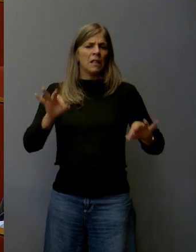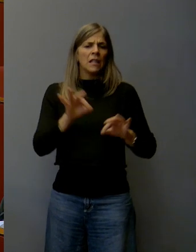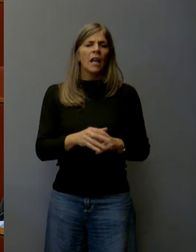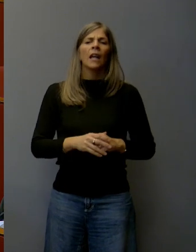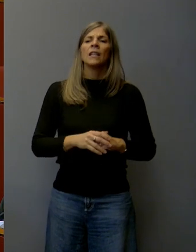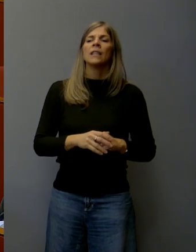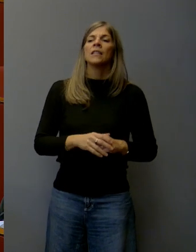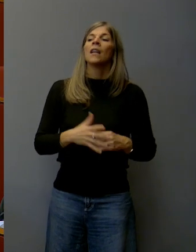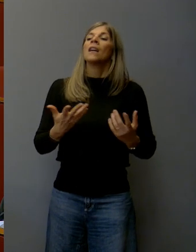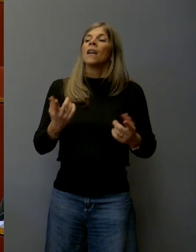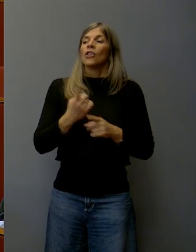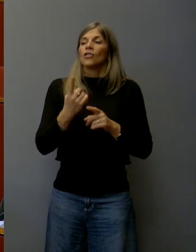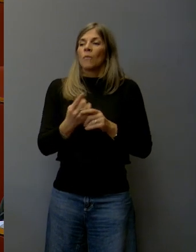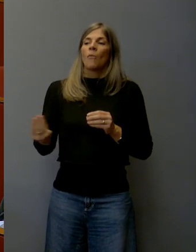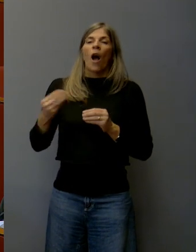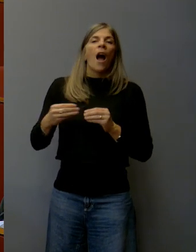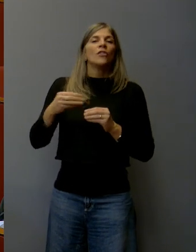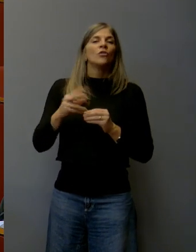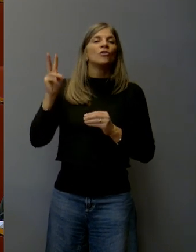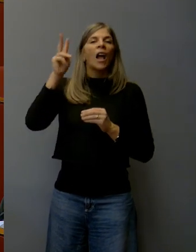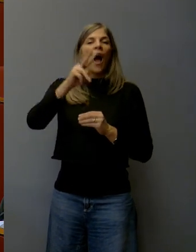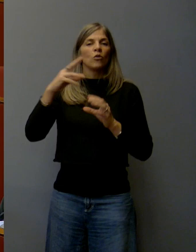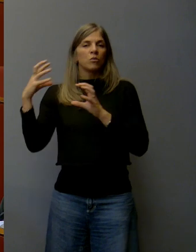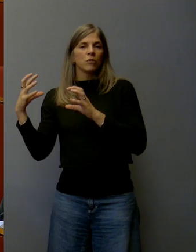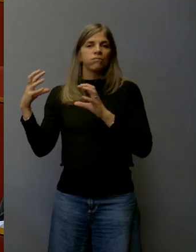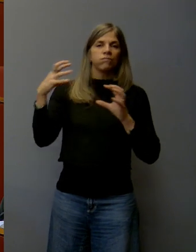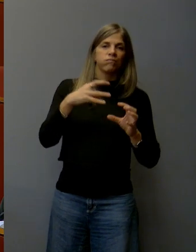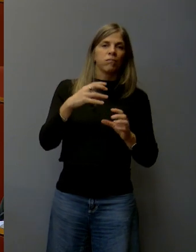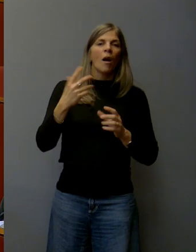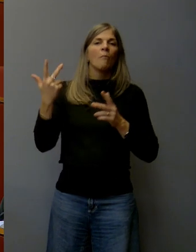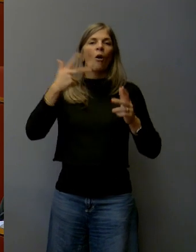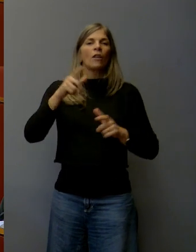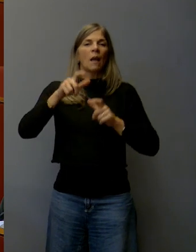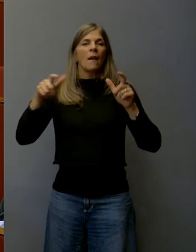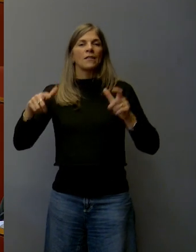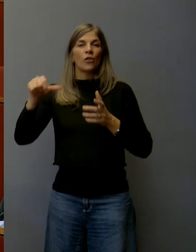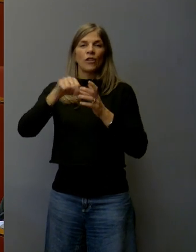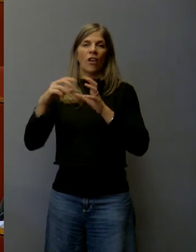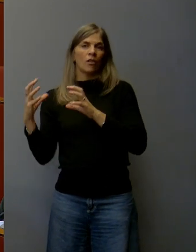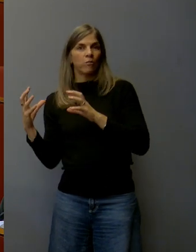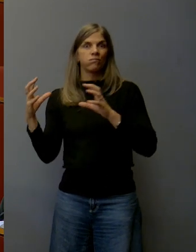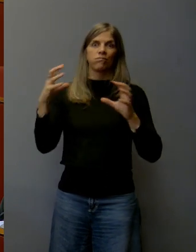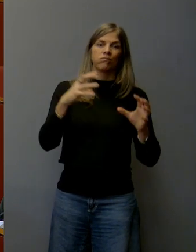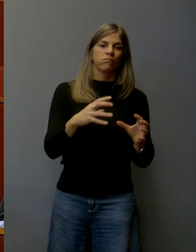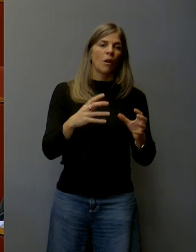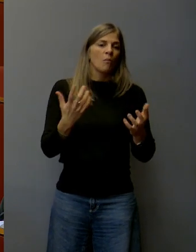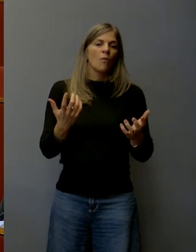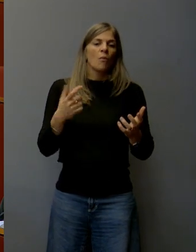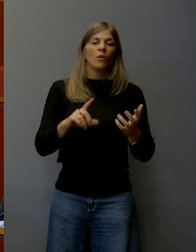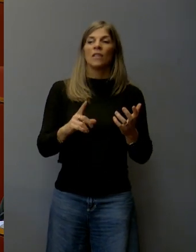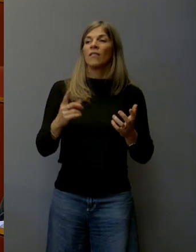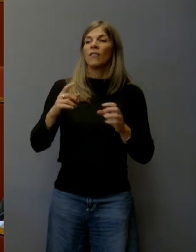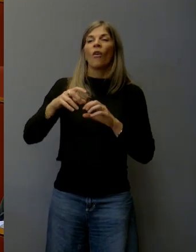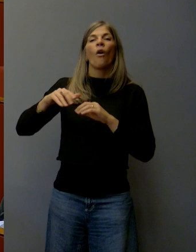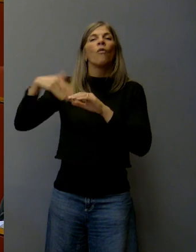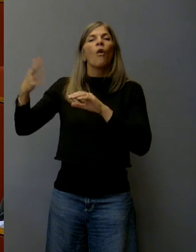per portare tutti in centro perché tanto nelle delegazioni Come si suol dire nel vecchio nel vecchio gergo non c'è niente di bello